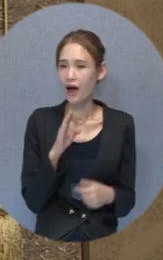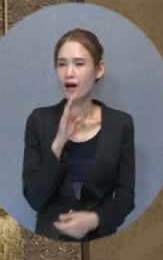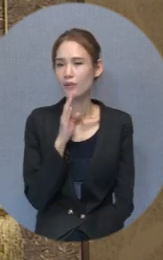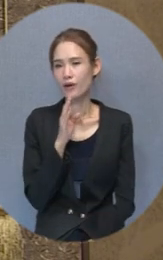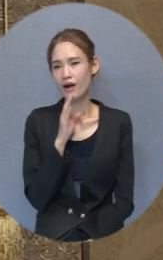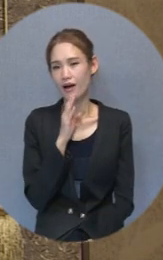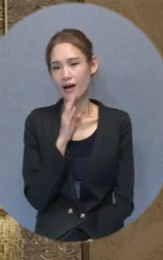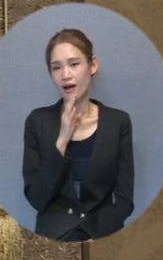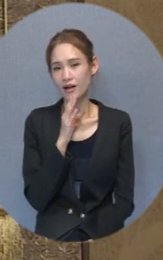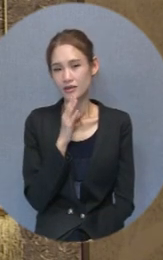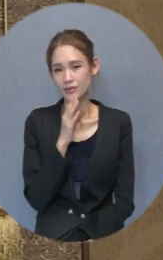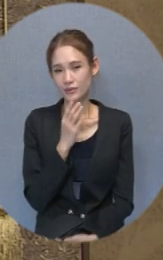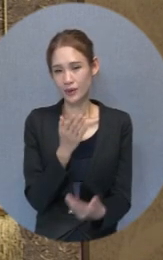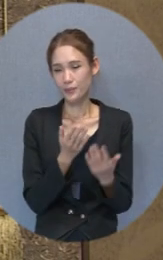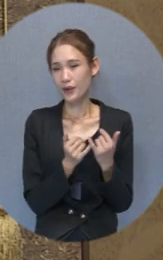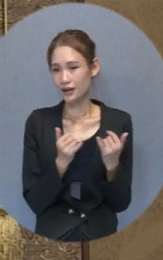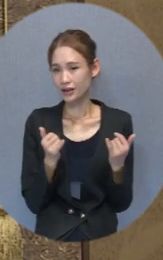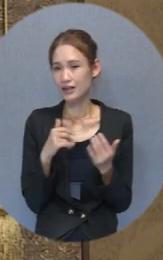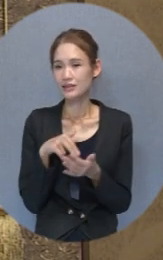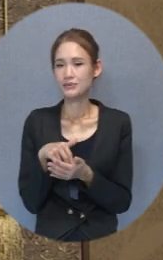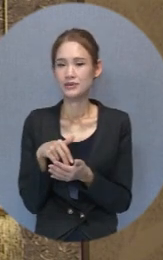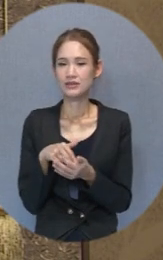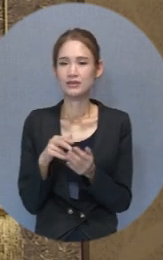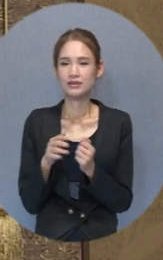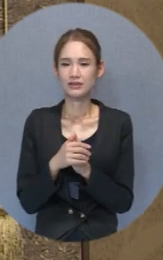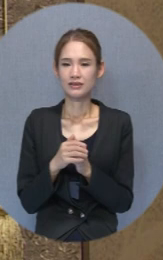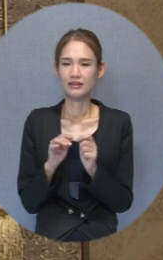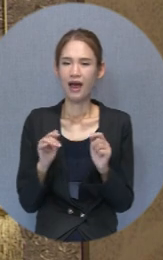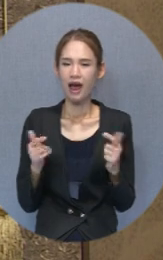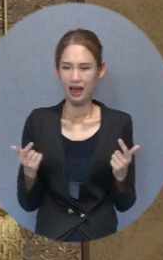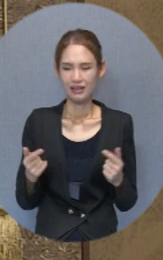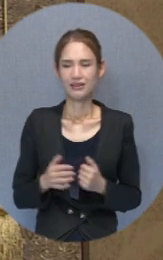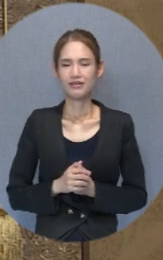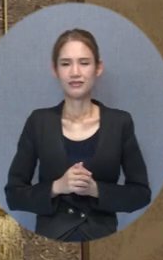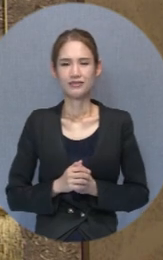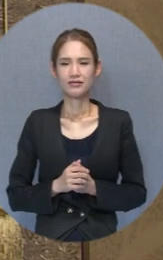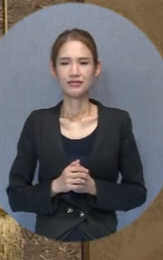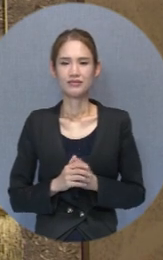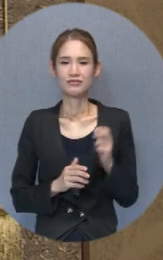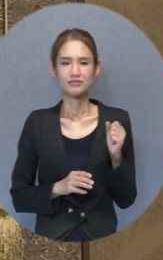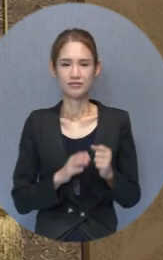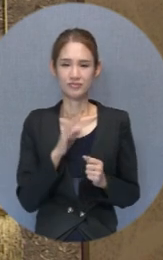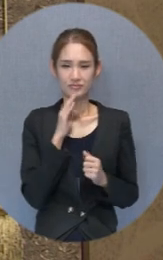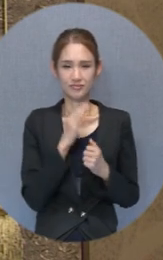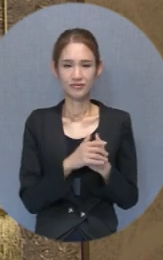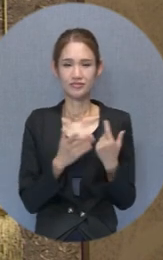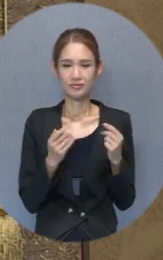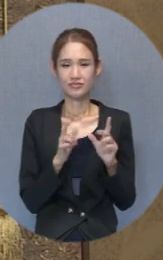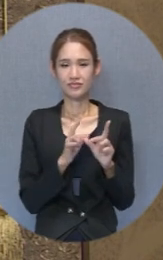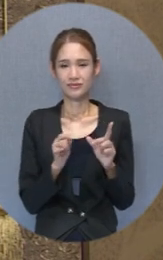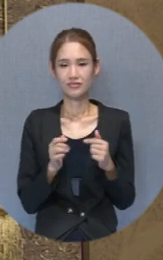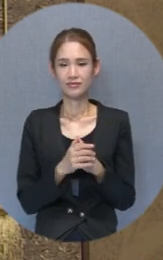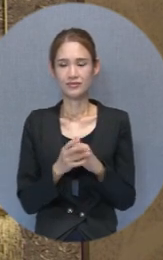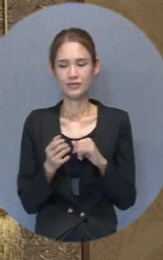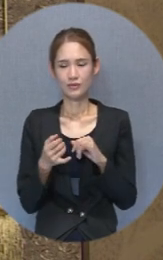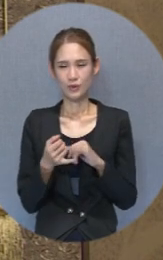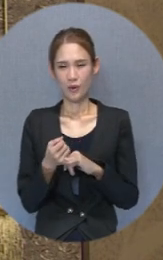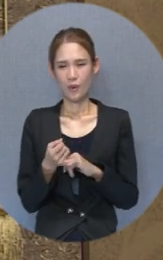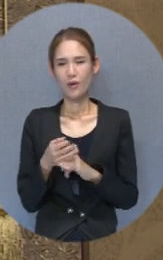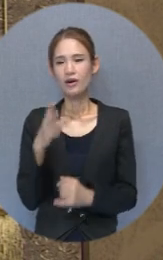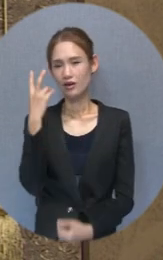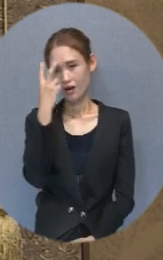하지만 받는 사람들 입장에서는 또 아니거든요. 네, 그렇죠. 네, 그래서 이제 그런 부분을 저희가 꼭 검수를